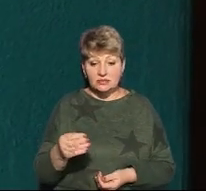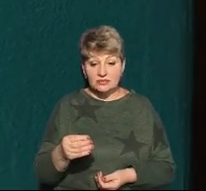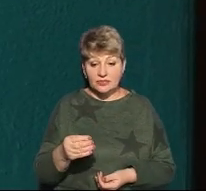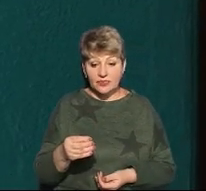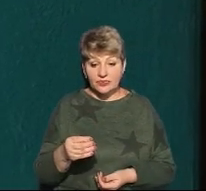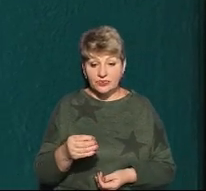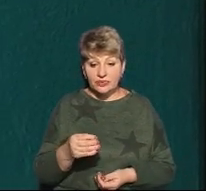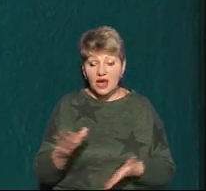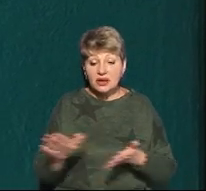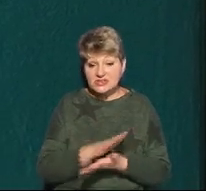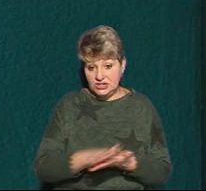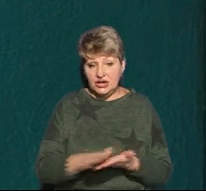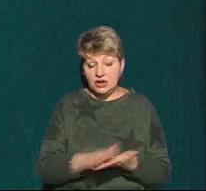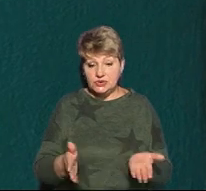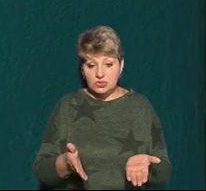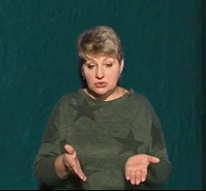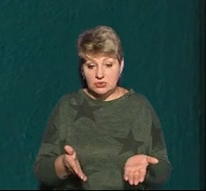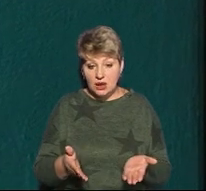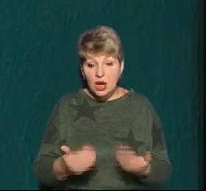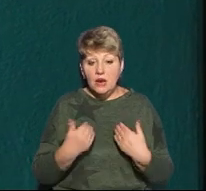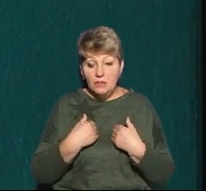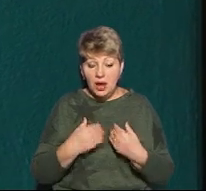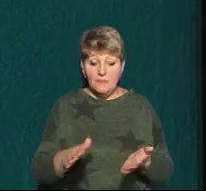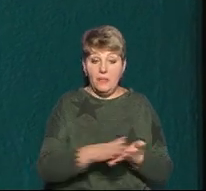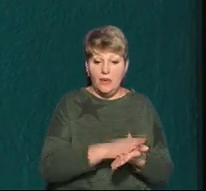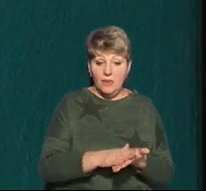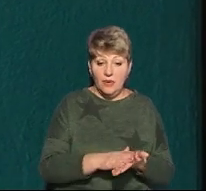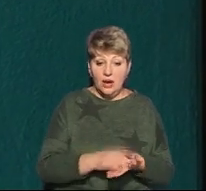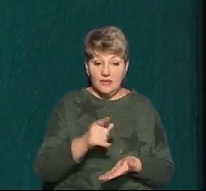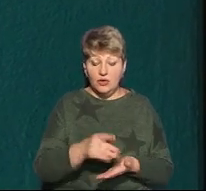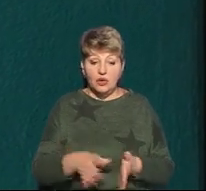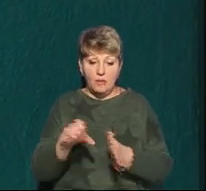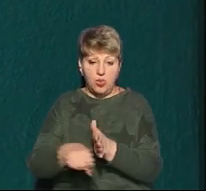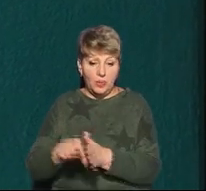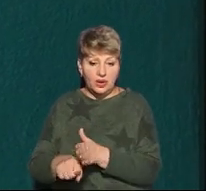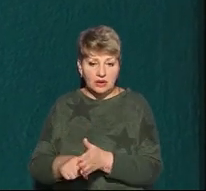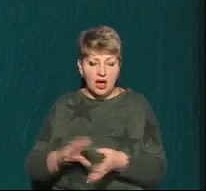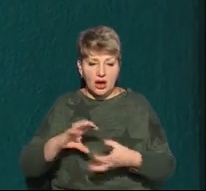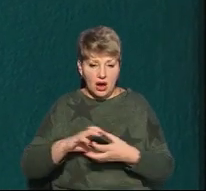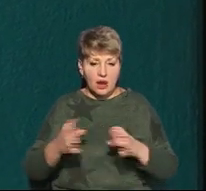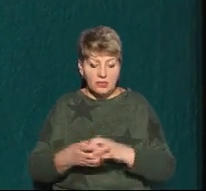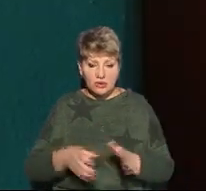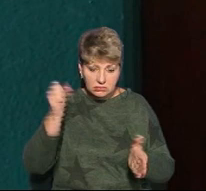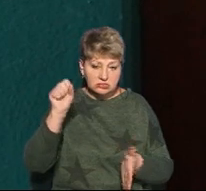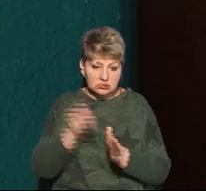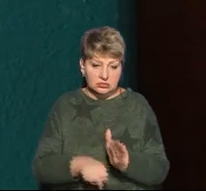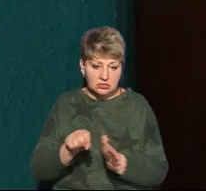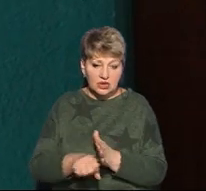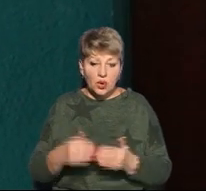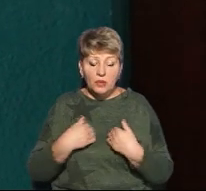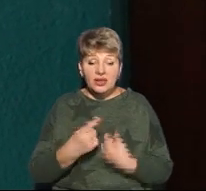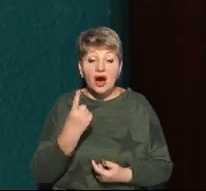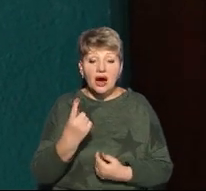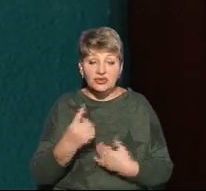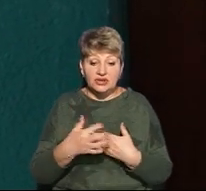як, стерилізуємо. Так що ж, ми постерилізували їх, то вони їх взяли, повбивали кирпичиною у голову. У мене один